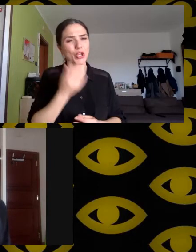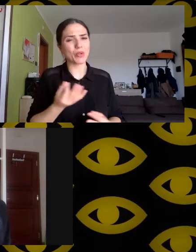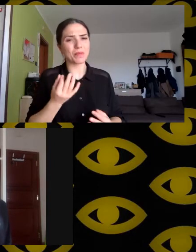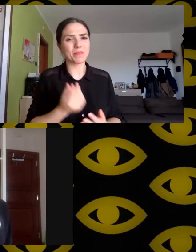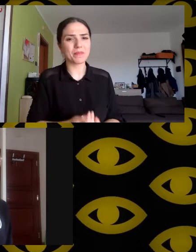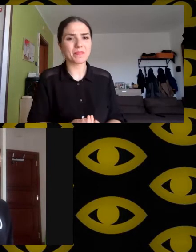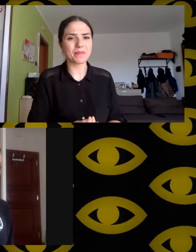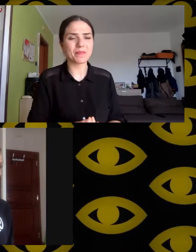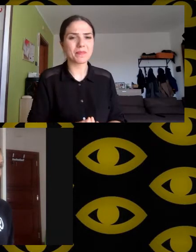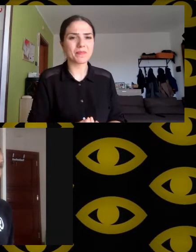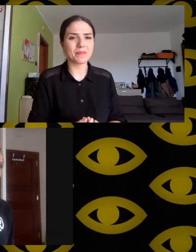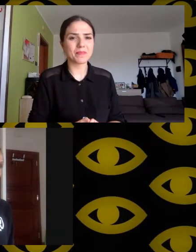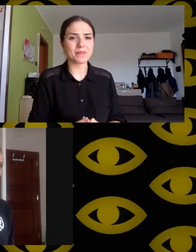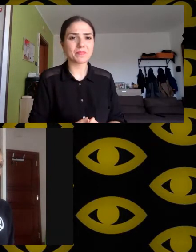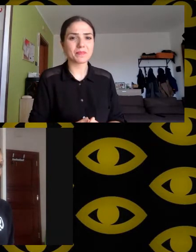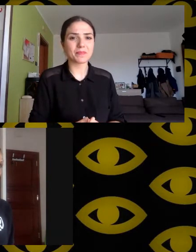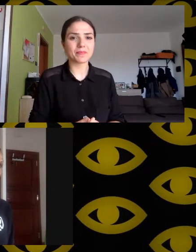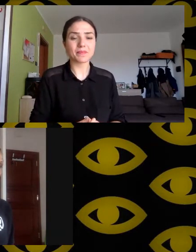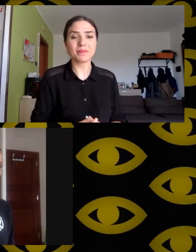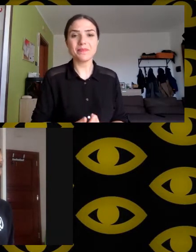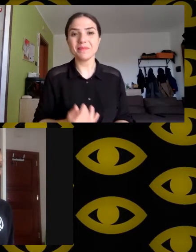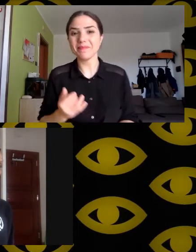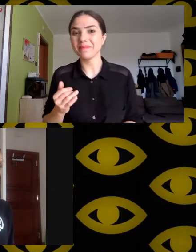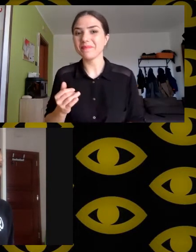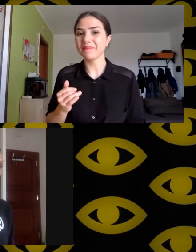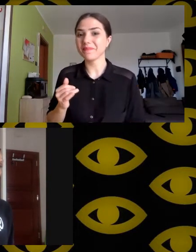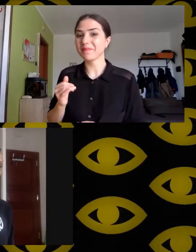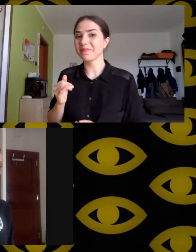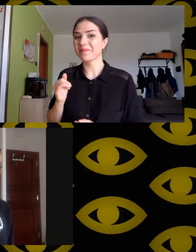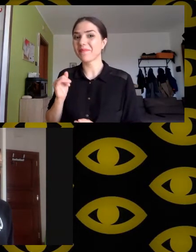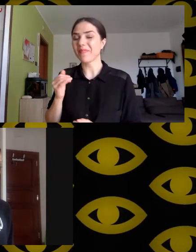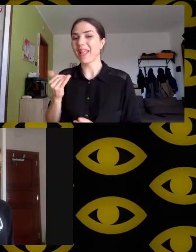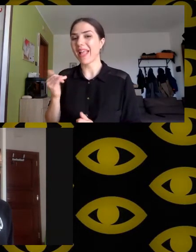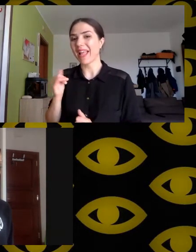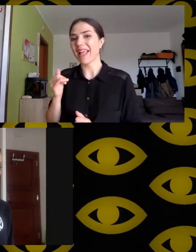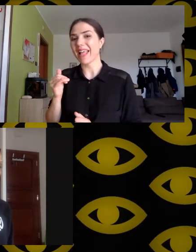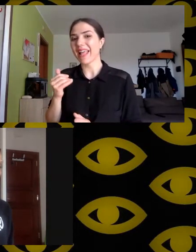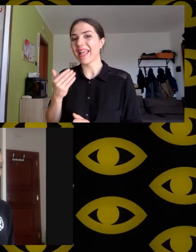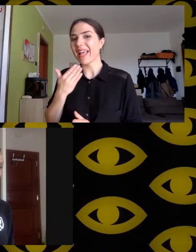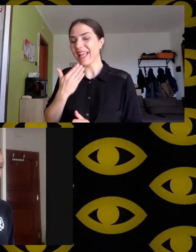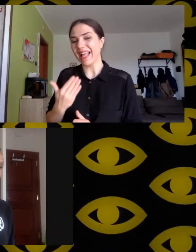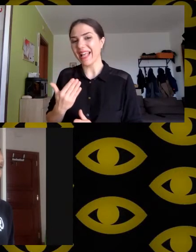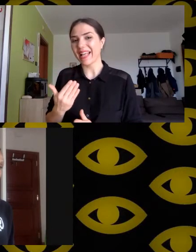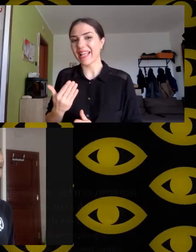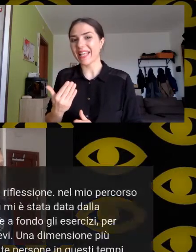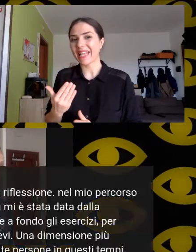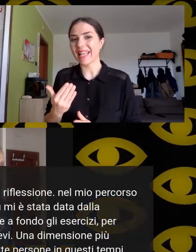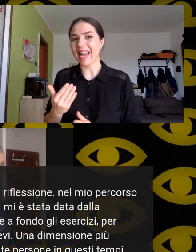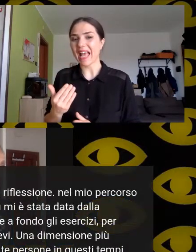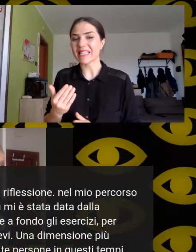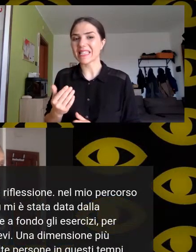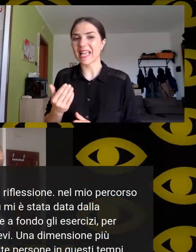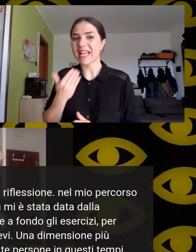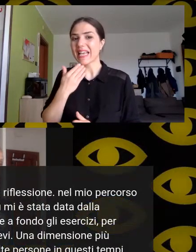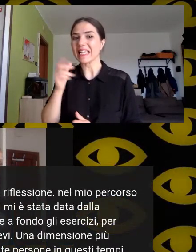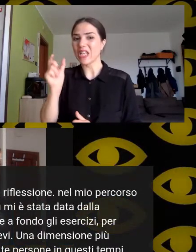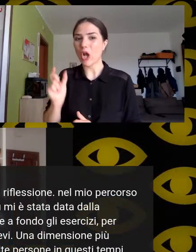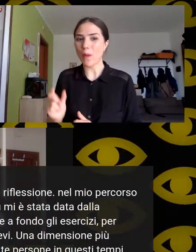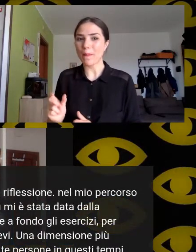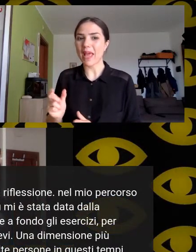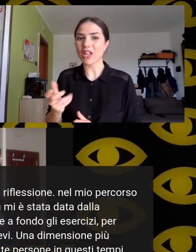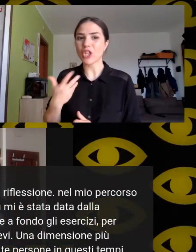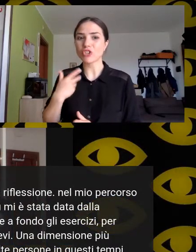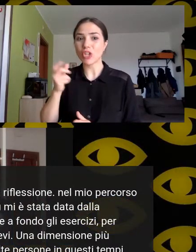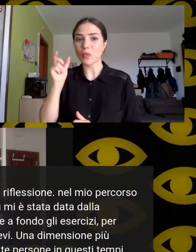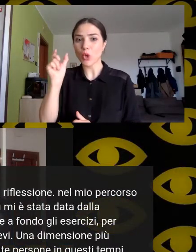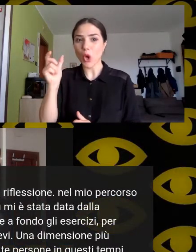Ok, anche questo è un tema sicuramente interessante, grazie Cristina per il commento, e vorrei approfondirlo in futuro. Intanto c'è un